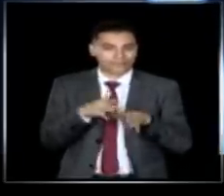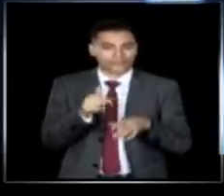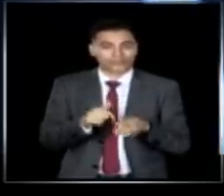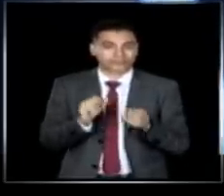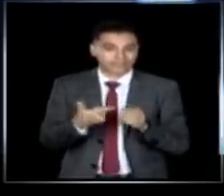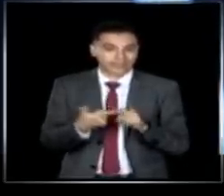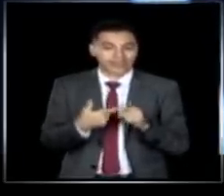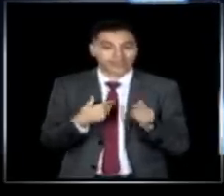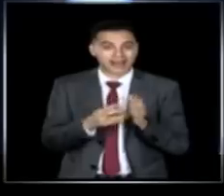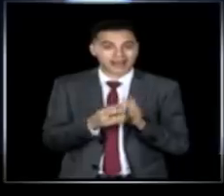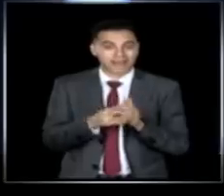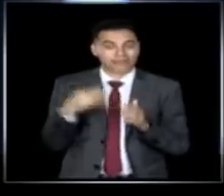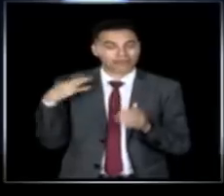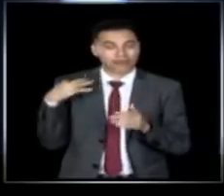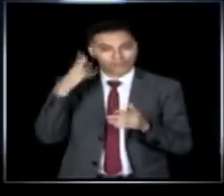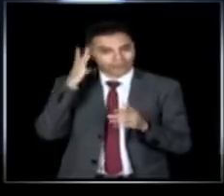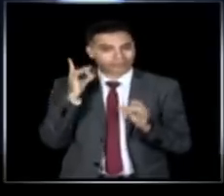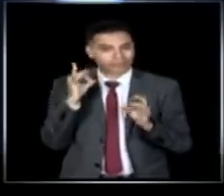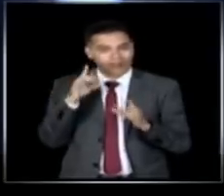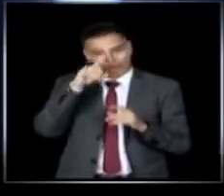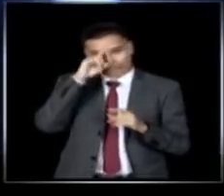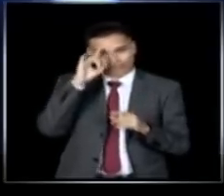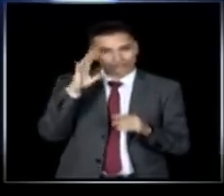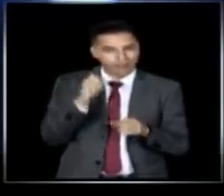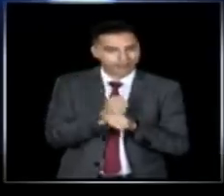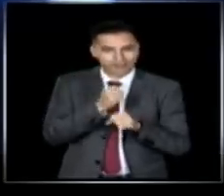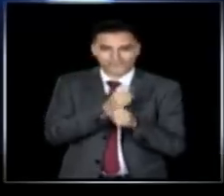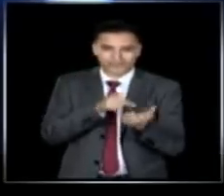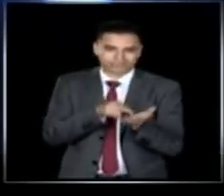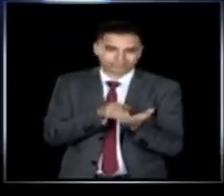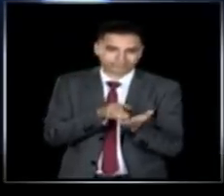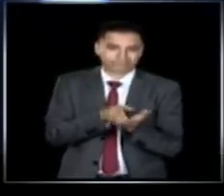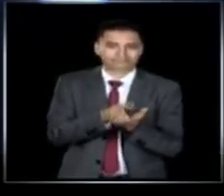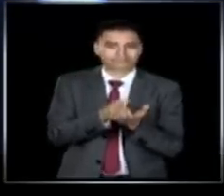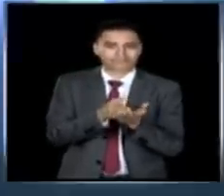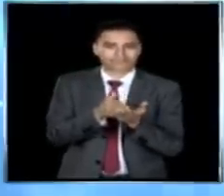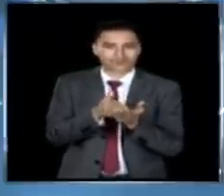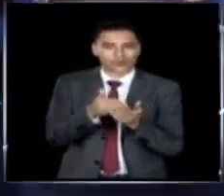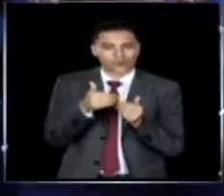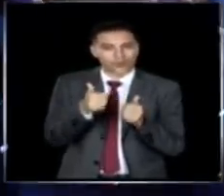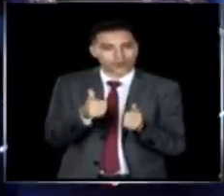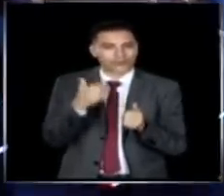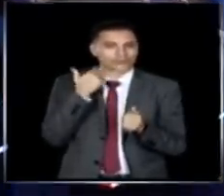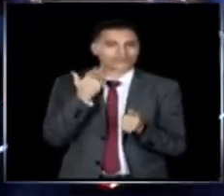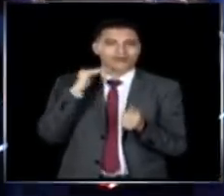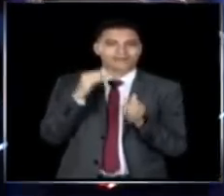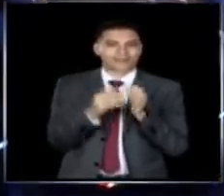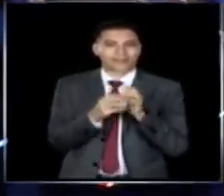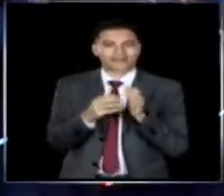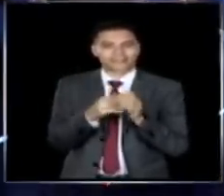أكرر ده تاني رغم صعوبة التجربة، وإن شاء الله نقدم أداء كويس ونبقى فخر لجامعة اسكندرية ونرجع بالكاس.